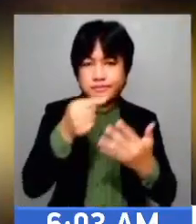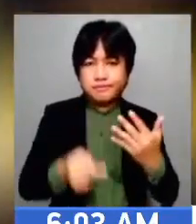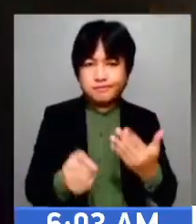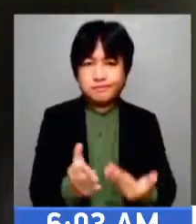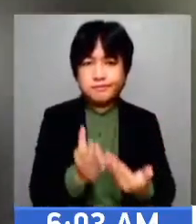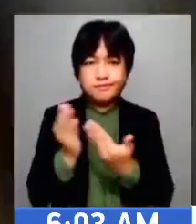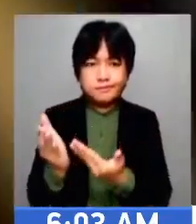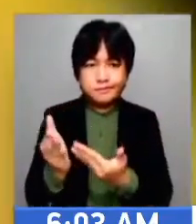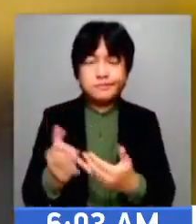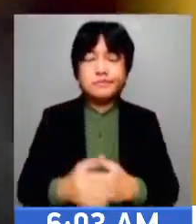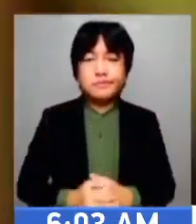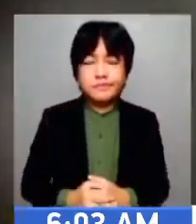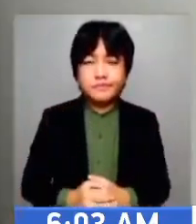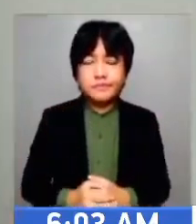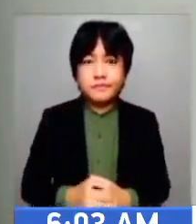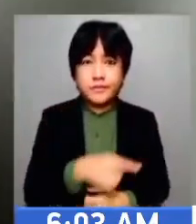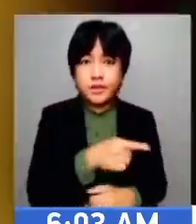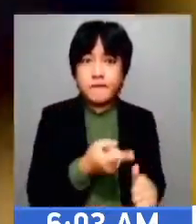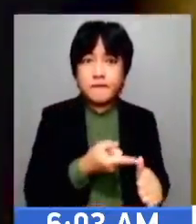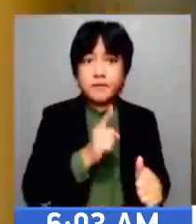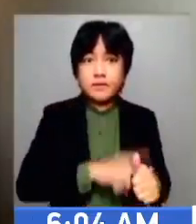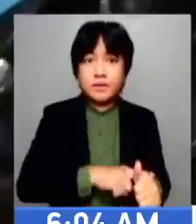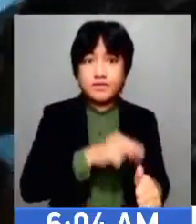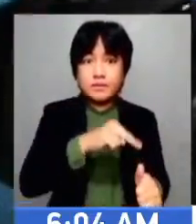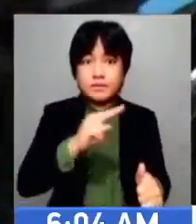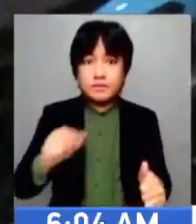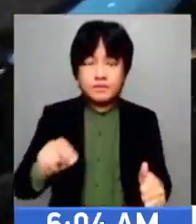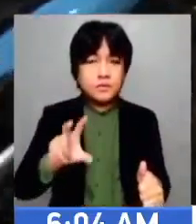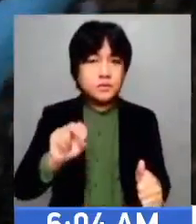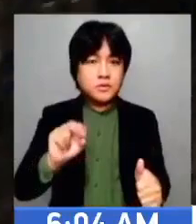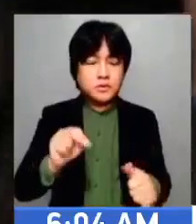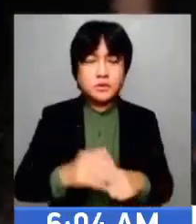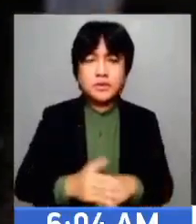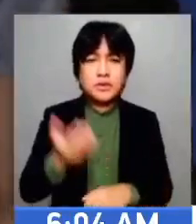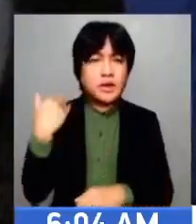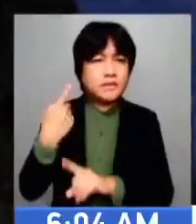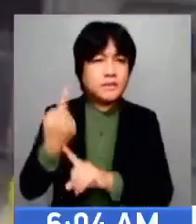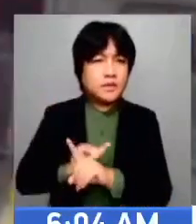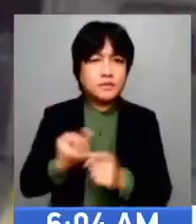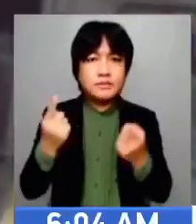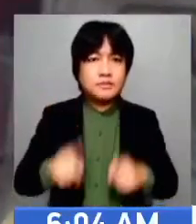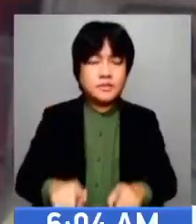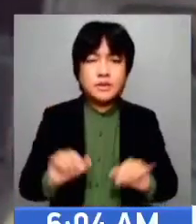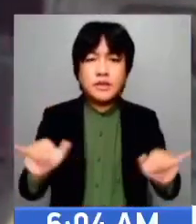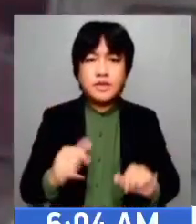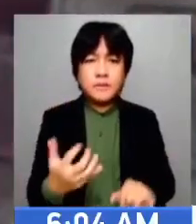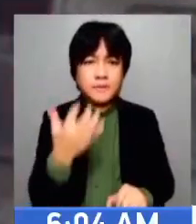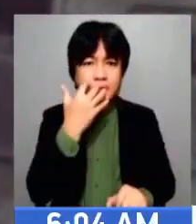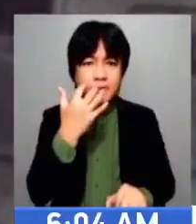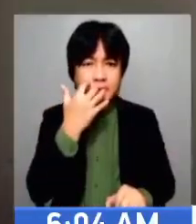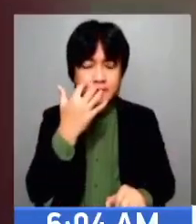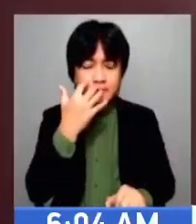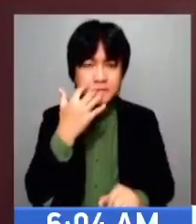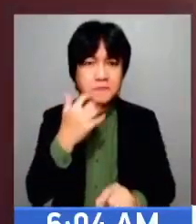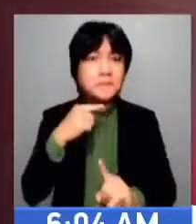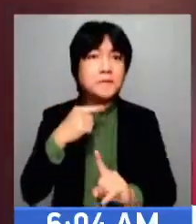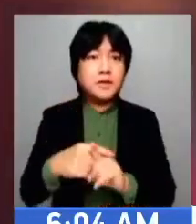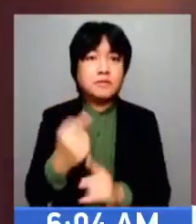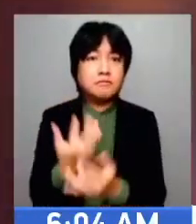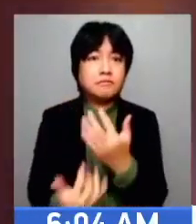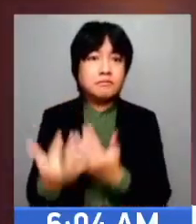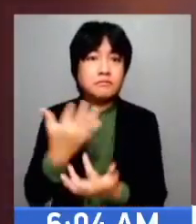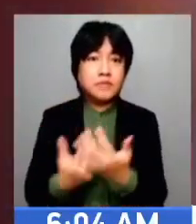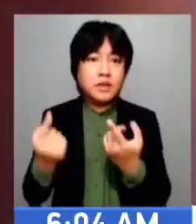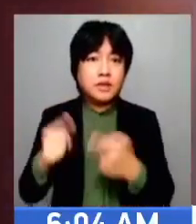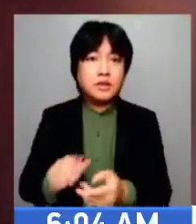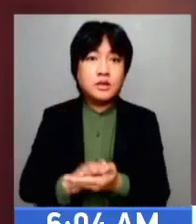nagkaroon ng ammonia leak sa lungsod. Noong nakaraang buwan, may nangyari ring ammonia leak na nagdulot pa ng sunog sa isang cold storage facility sa